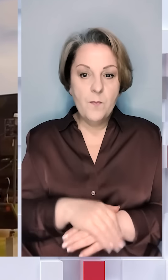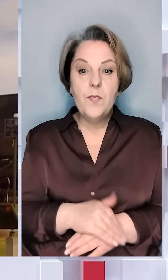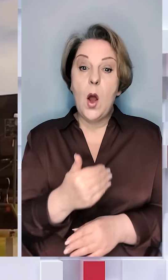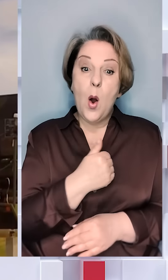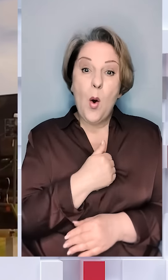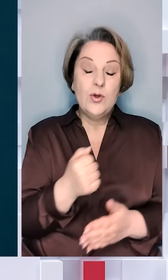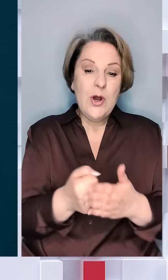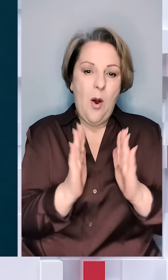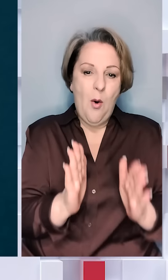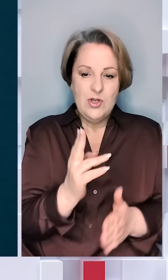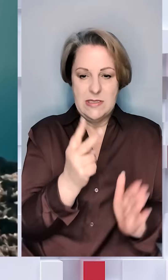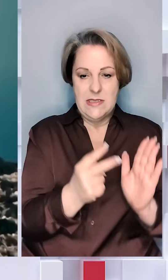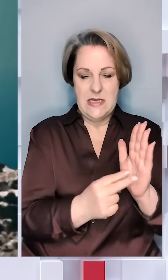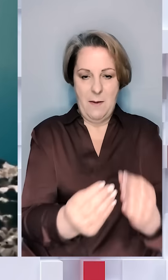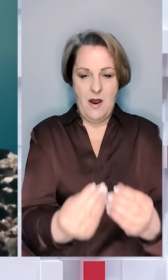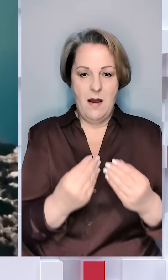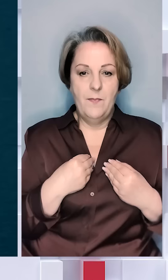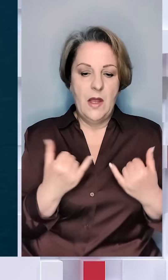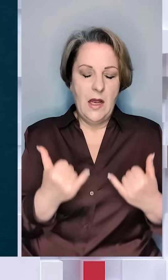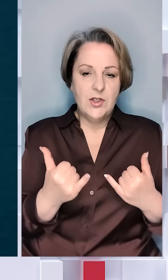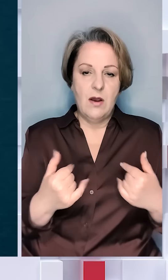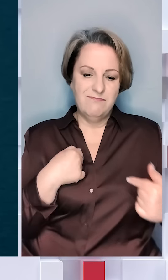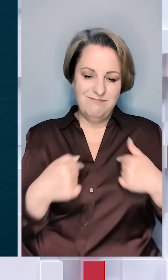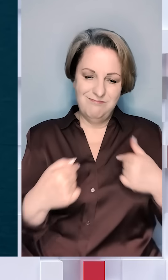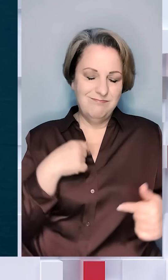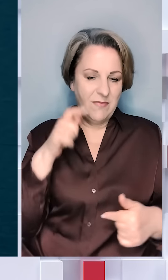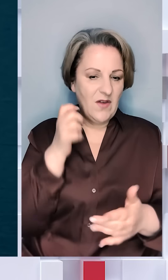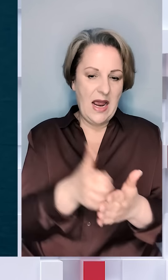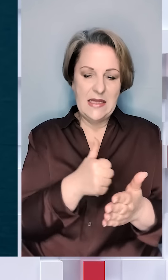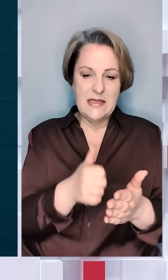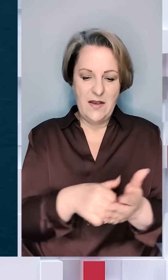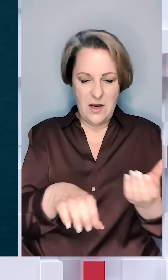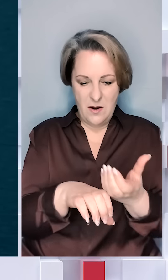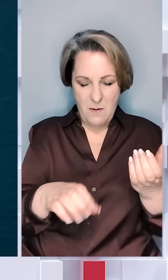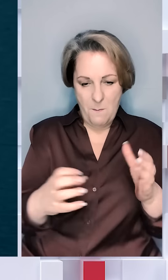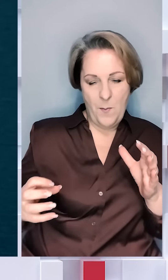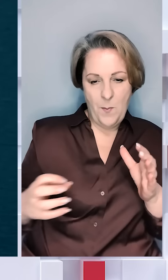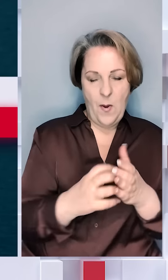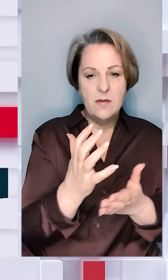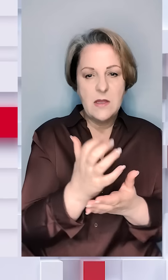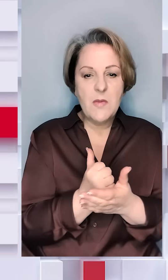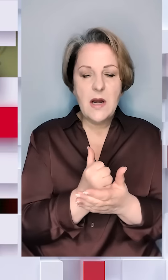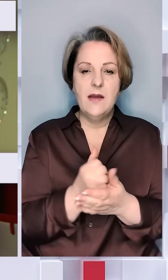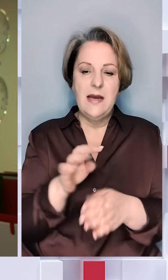отримання 7 із них. Наразі наша держава потерпає від нестачі боєприпасів до систем ППО.